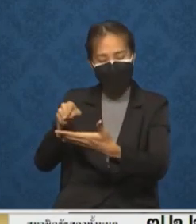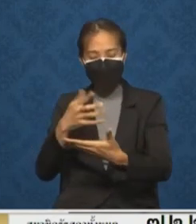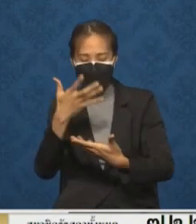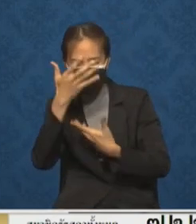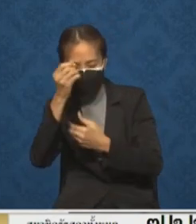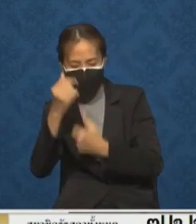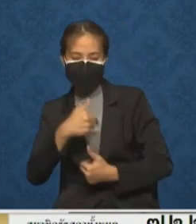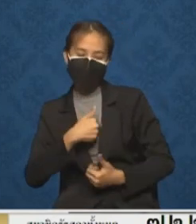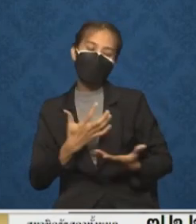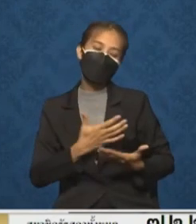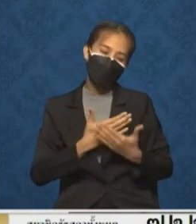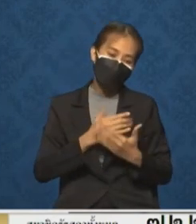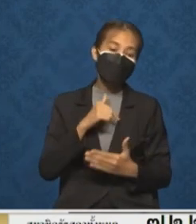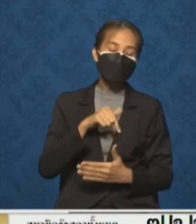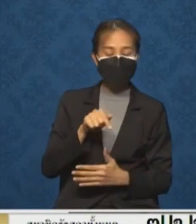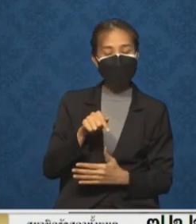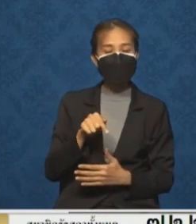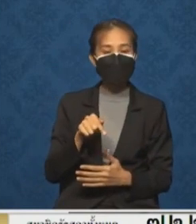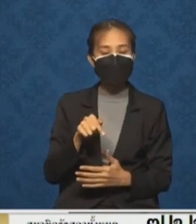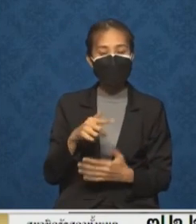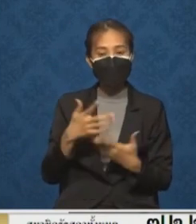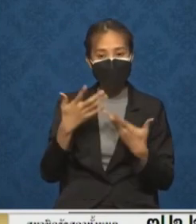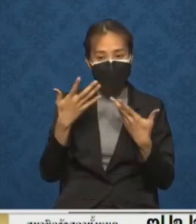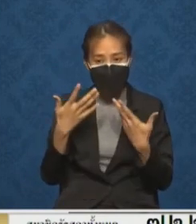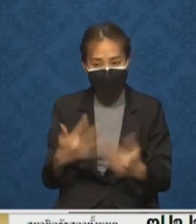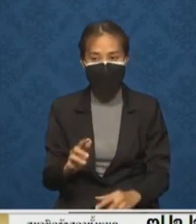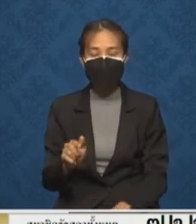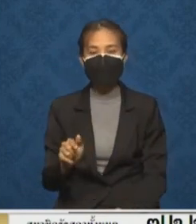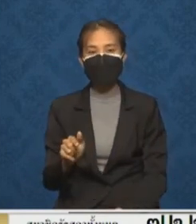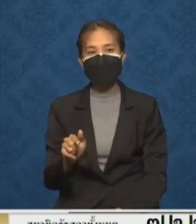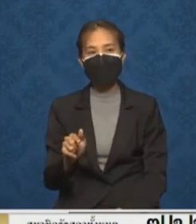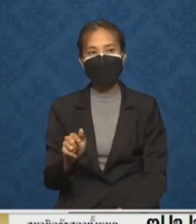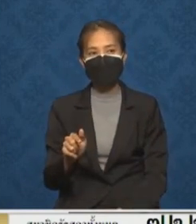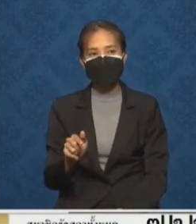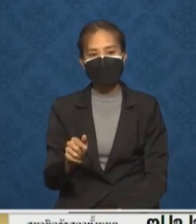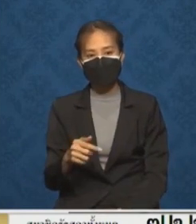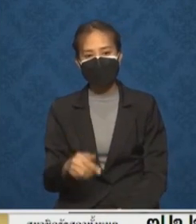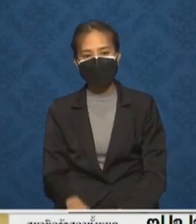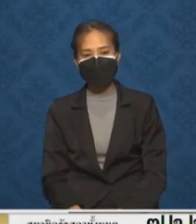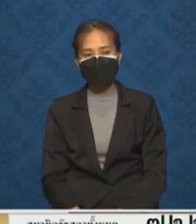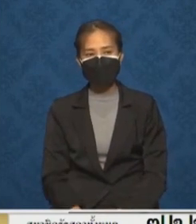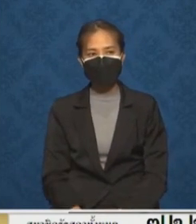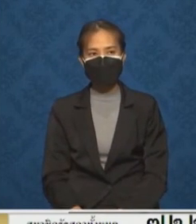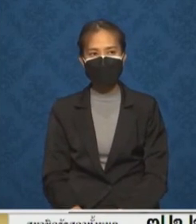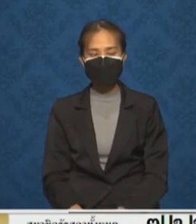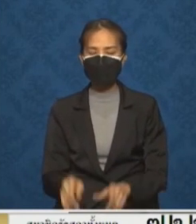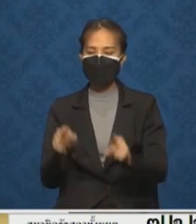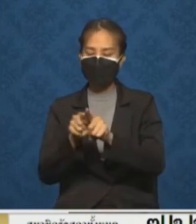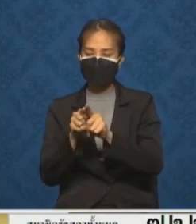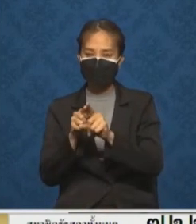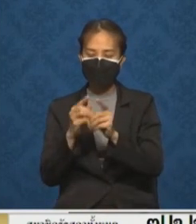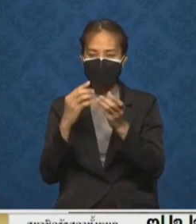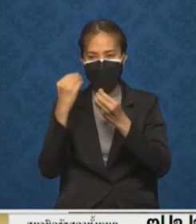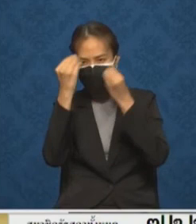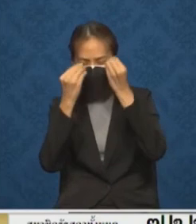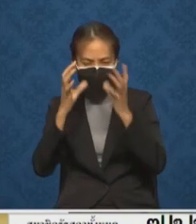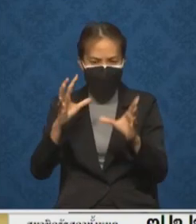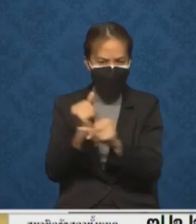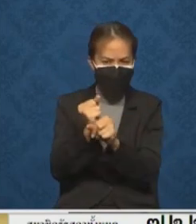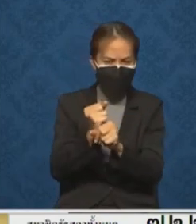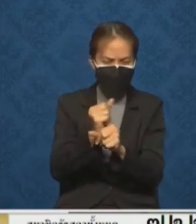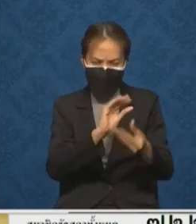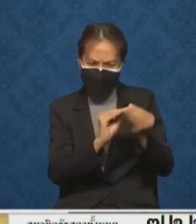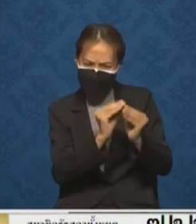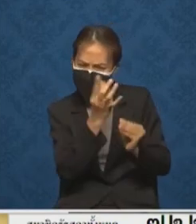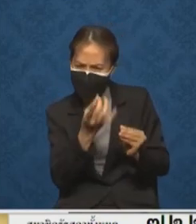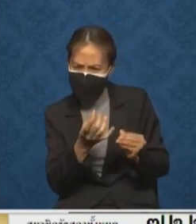อบหรือพรรคการเมืองที่ตนรักแต่โอกาสที่ท่านเหล่านั้นอาจจะยังสับสนว่าไม่แน่ใจซะ